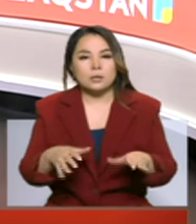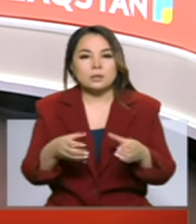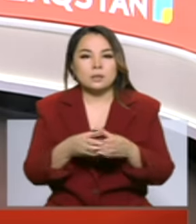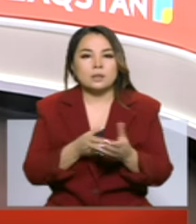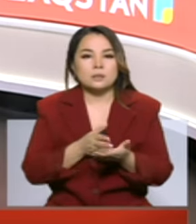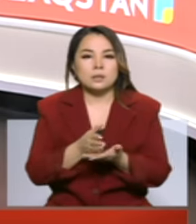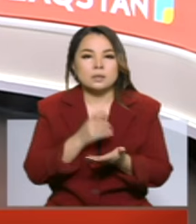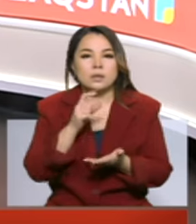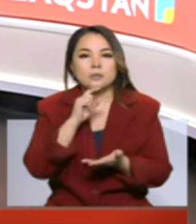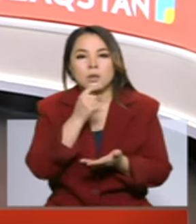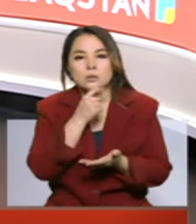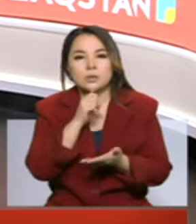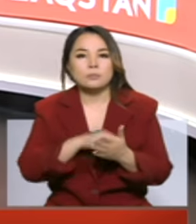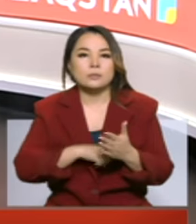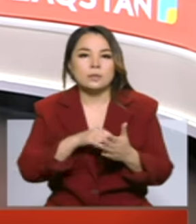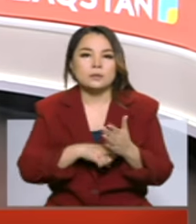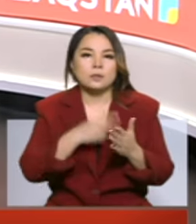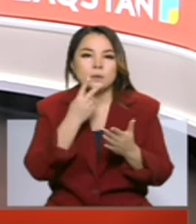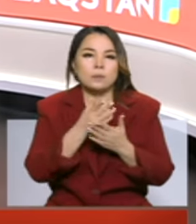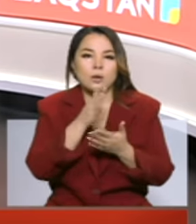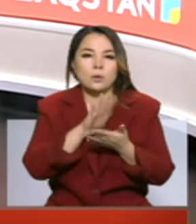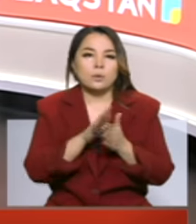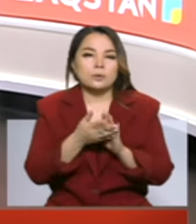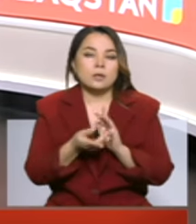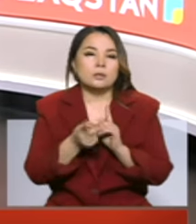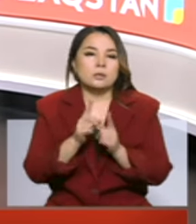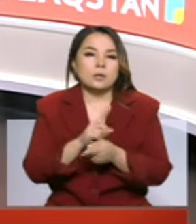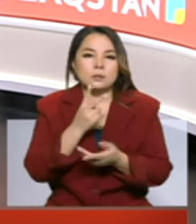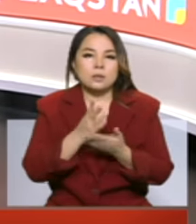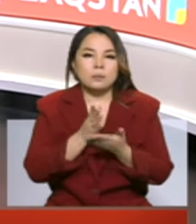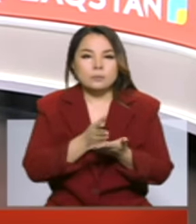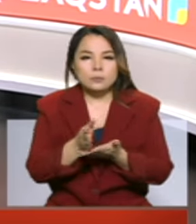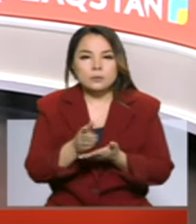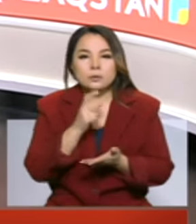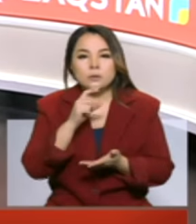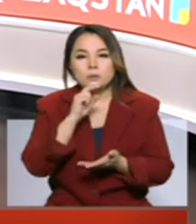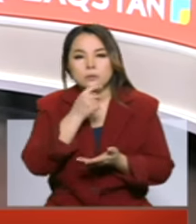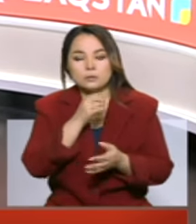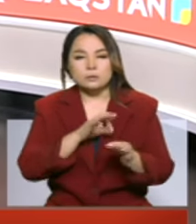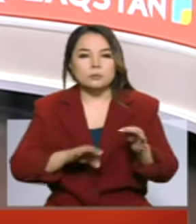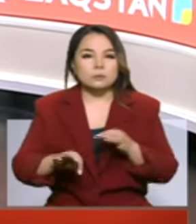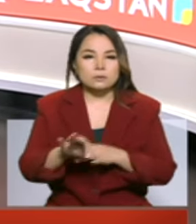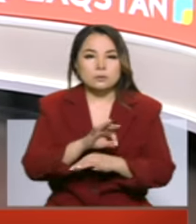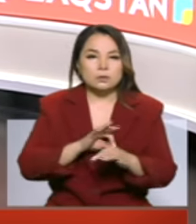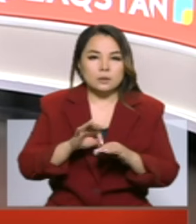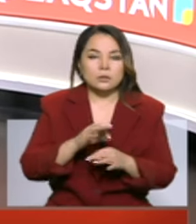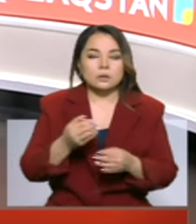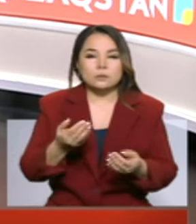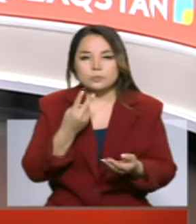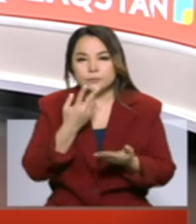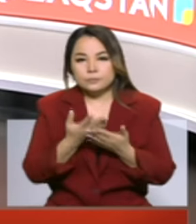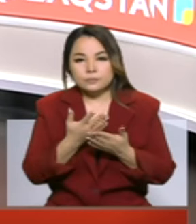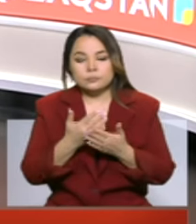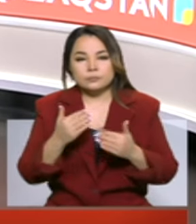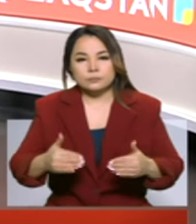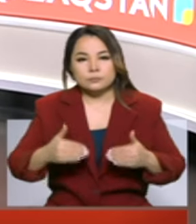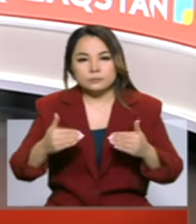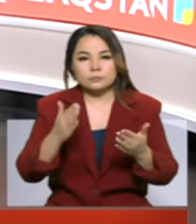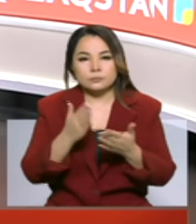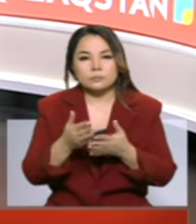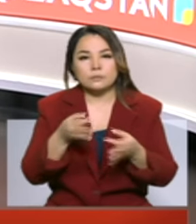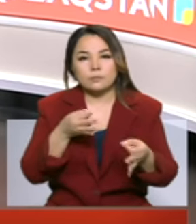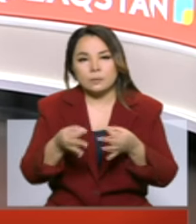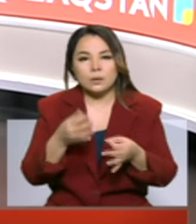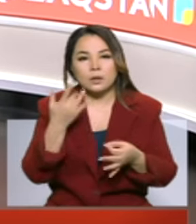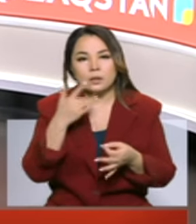және экономикалық себептерге байланысты уақыт белдеулерін өзгертті. Ол экономикалық және географиялық тұрғыдан оң ықпал береді. Арнамызға сұхбат